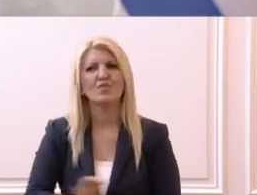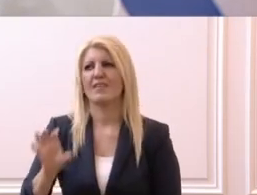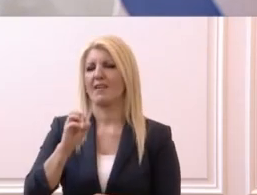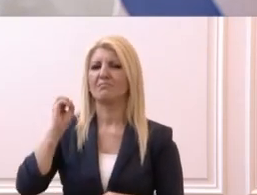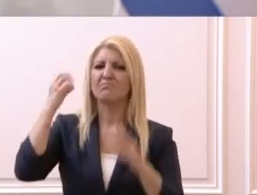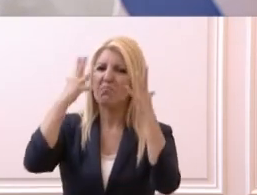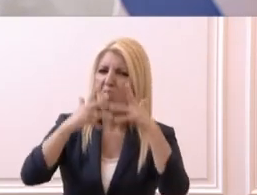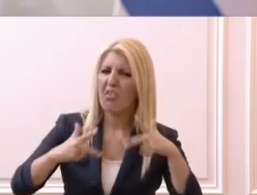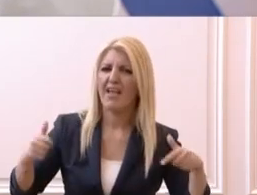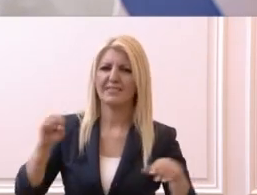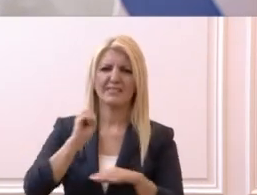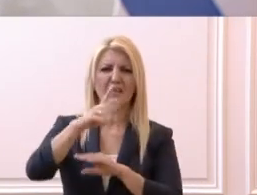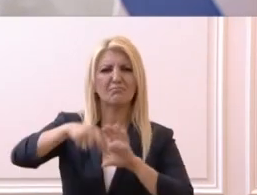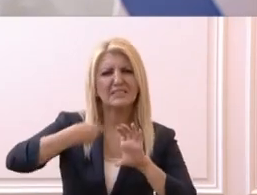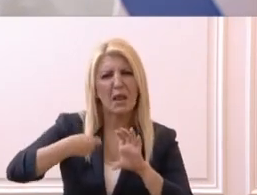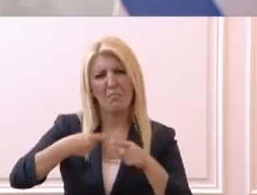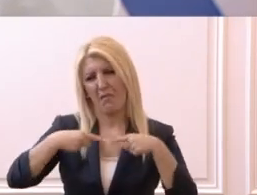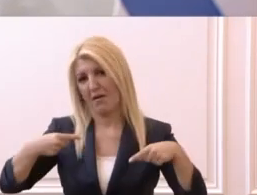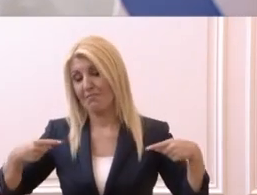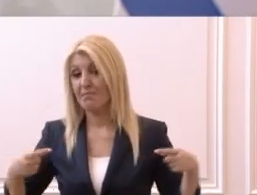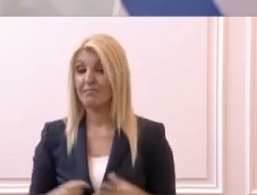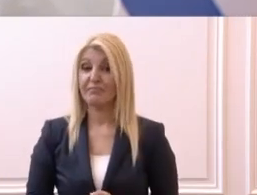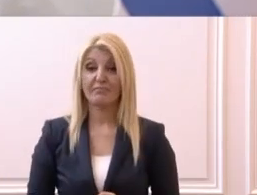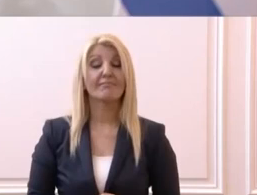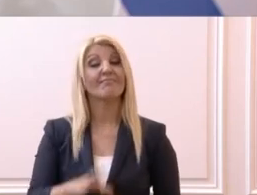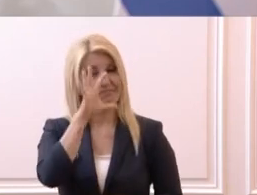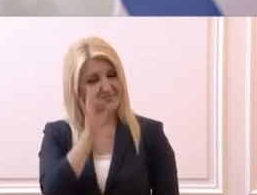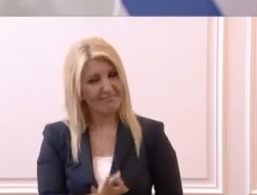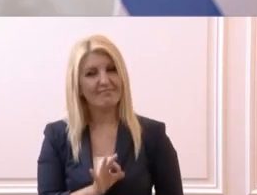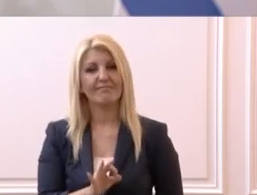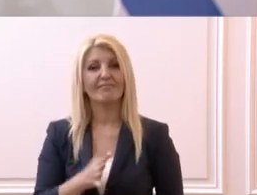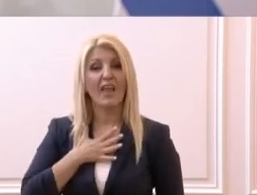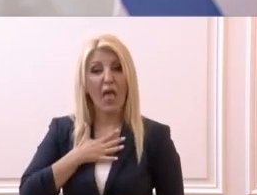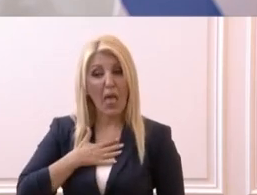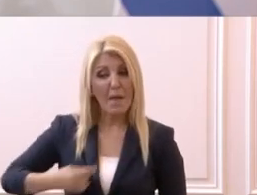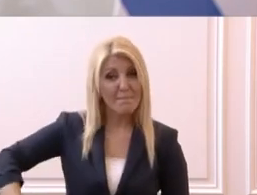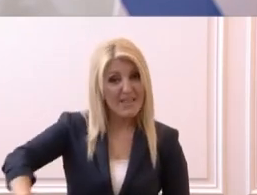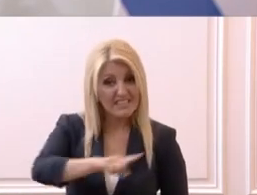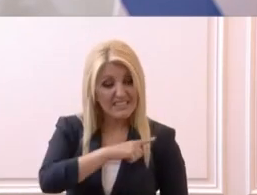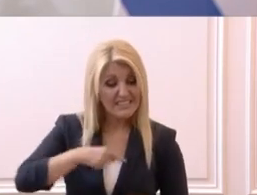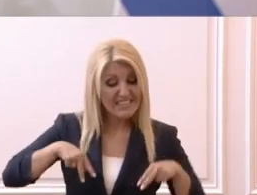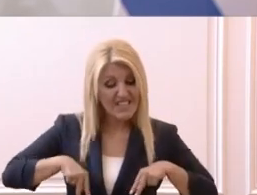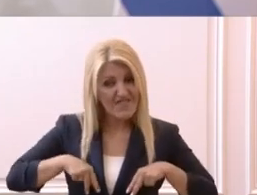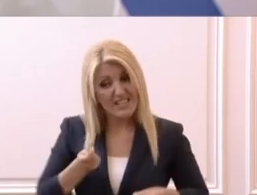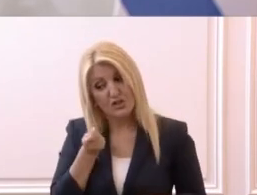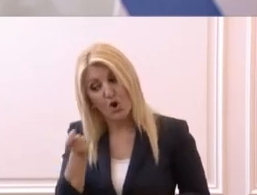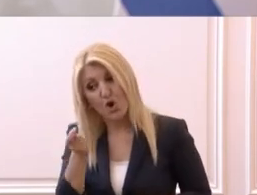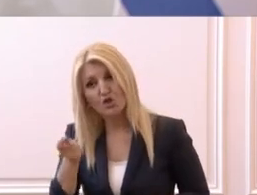Πρόκειται, όπως είπα, για μία οφειλή προς την νεολαία. Ένα